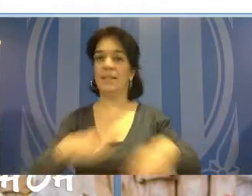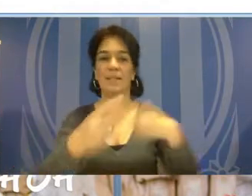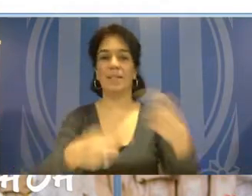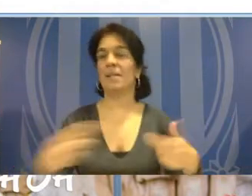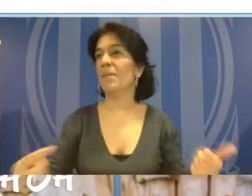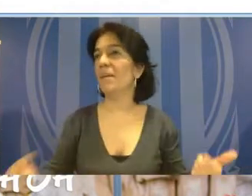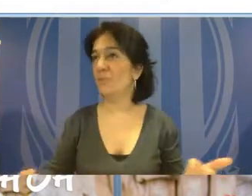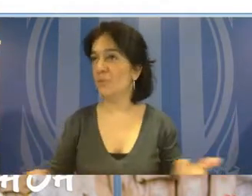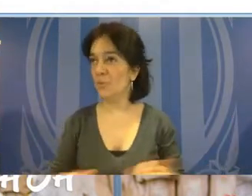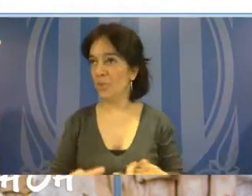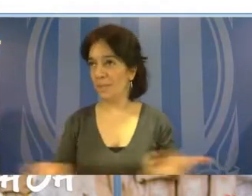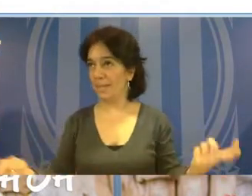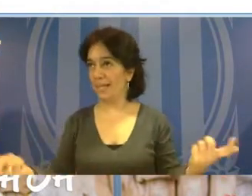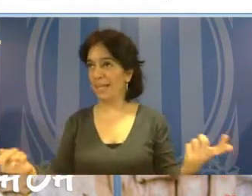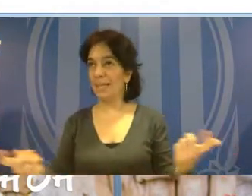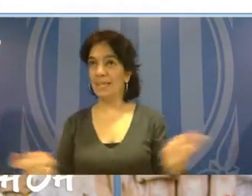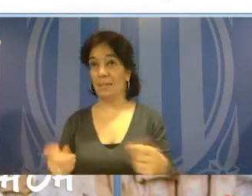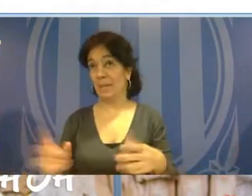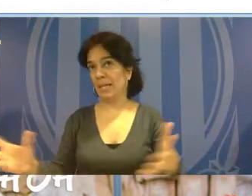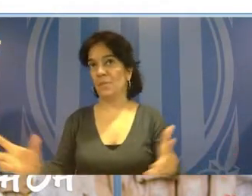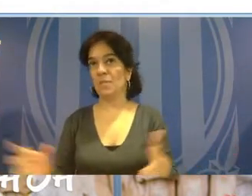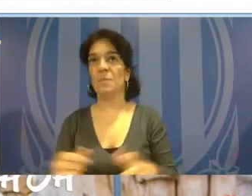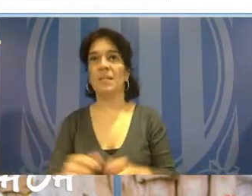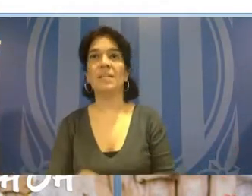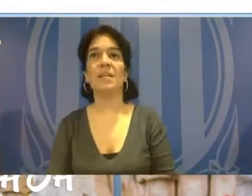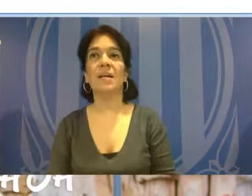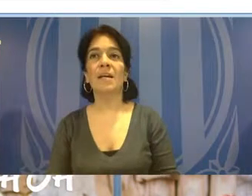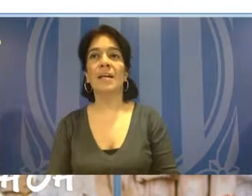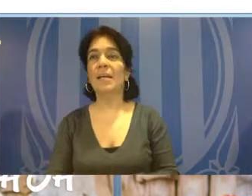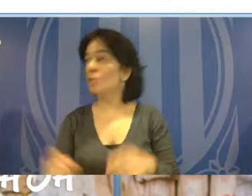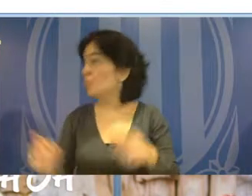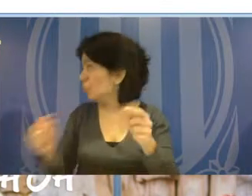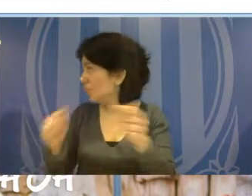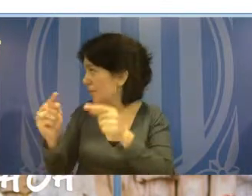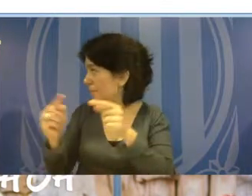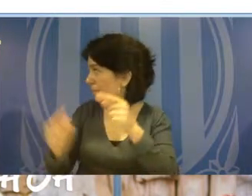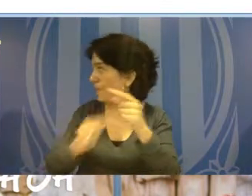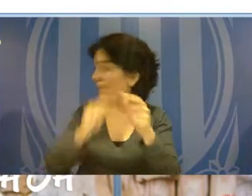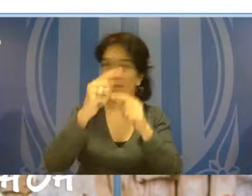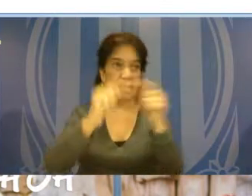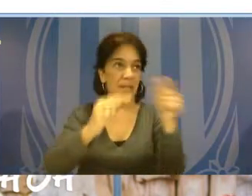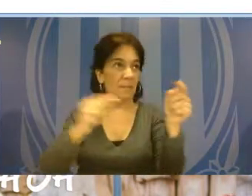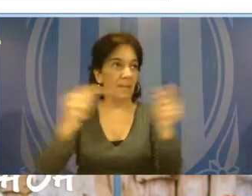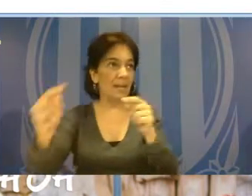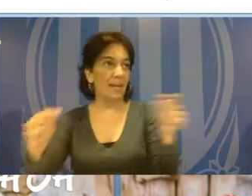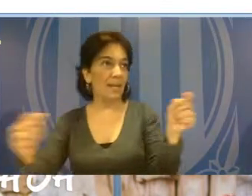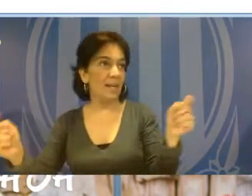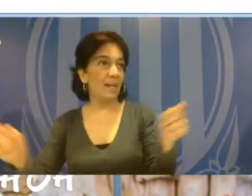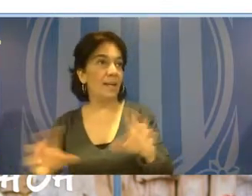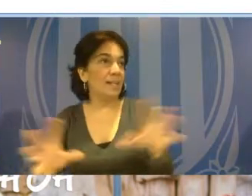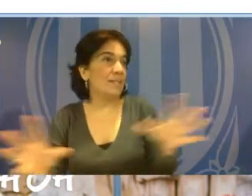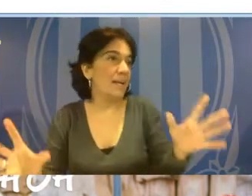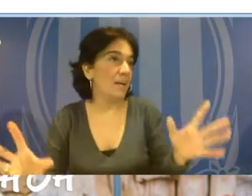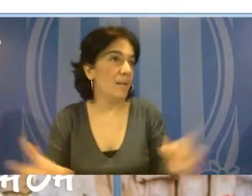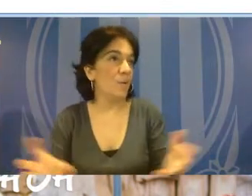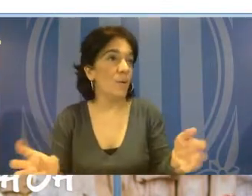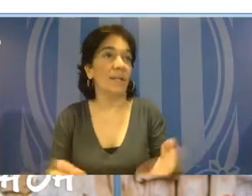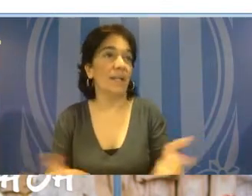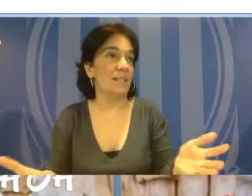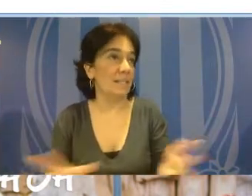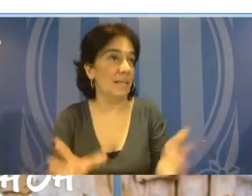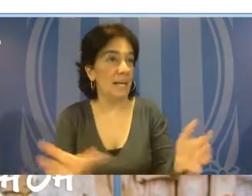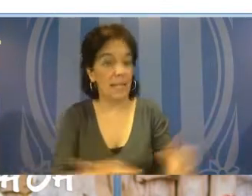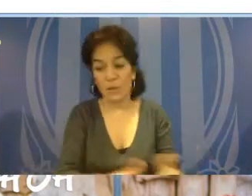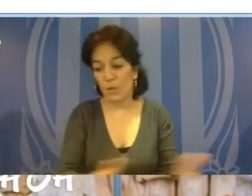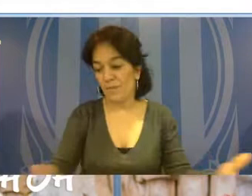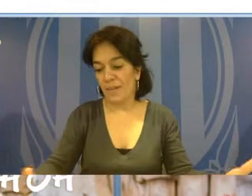la gent ens envia fotos, també etiquetades, amb Catalunya Experience, i llavors busquem, anem fent seguiment d'aquell Instagramer en concret que ens